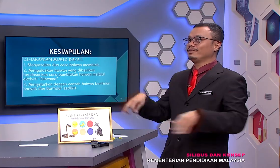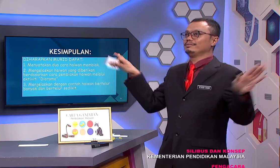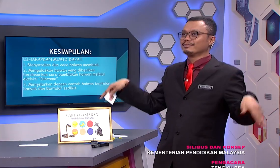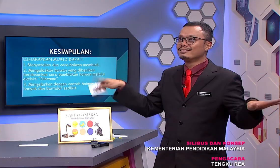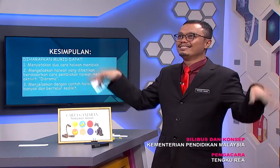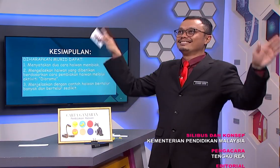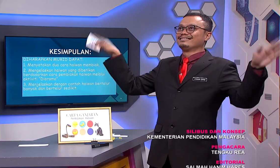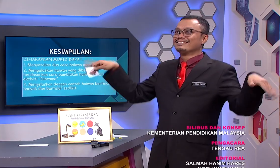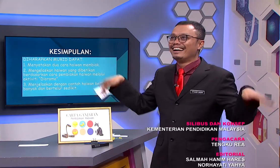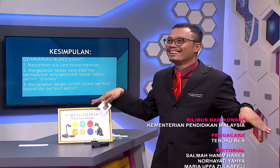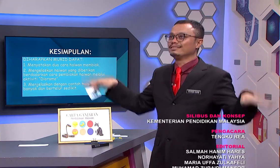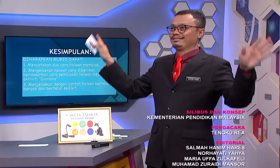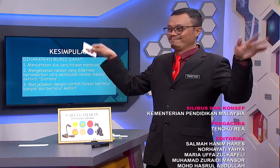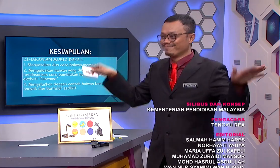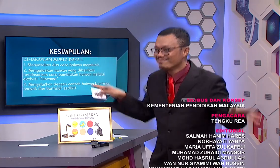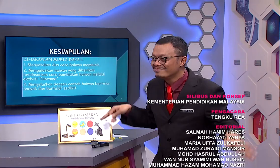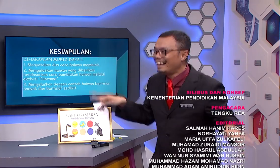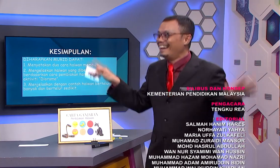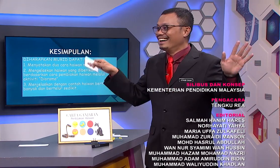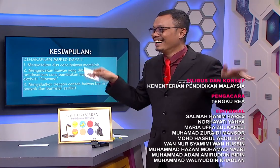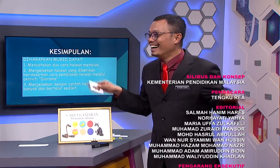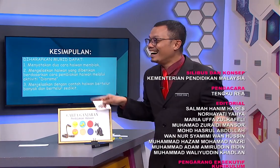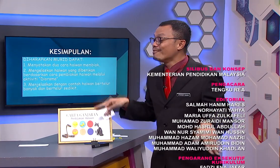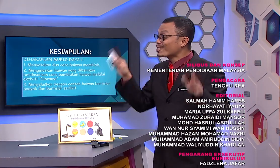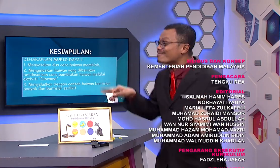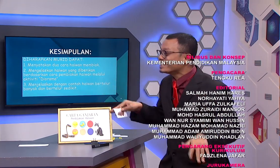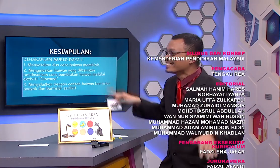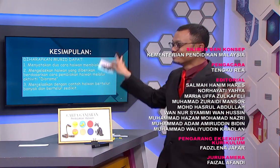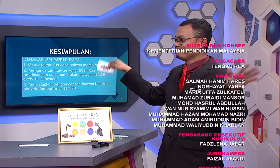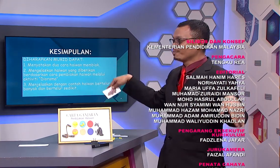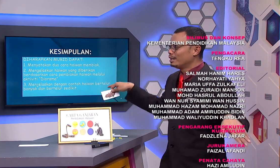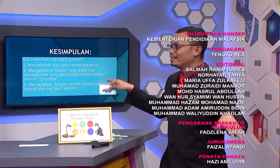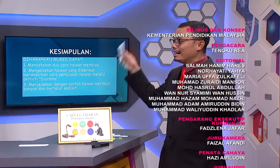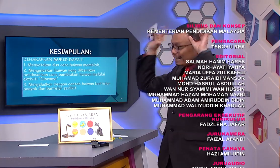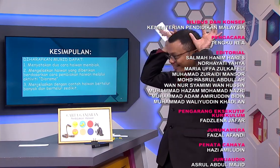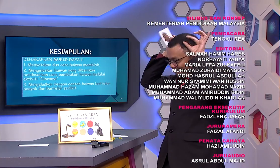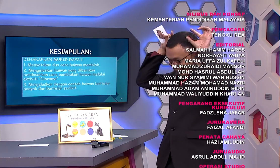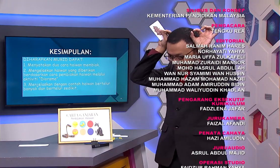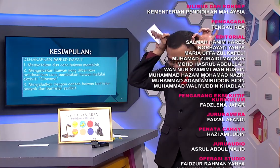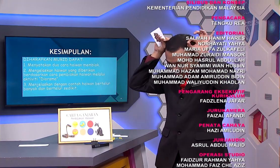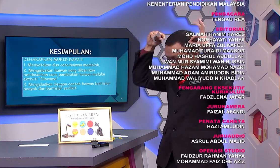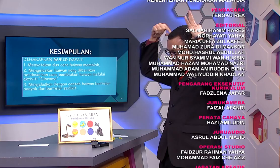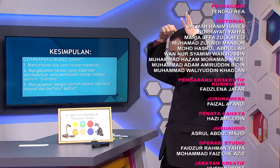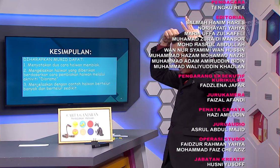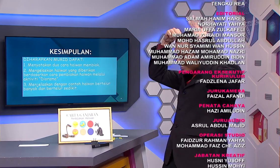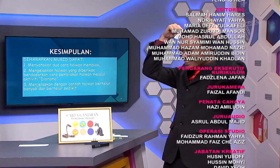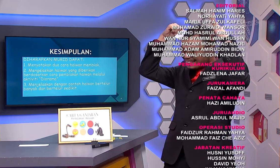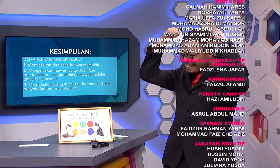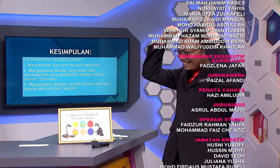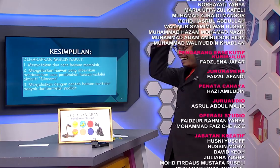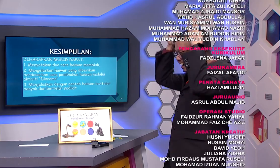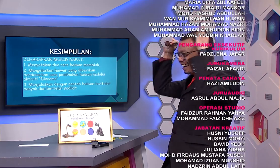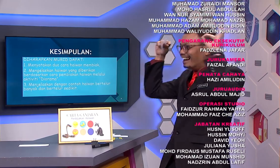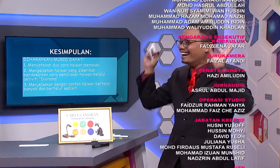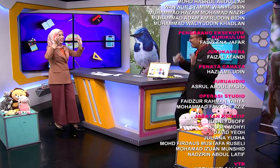Okey. Apa, cikgu? Burung. Burung apa? Burung. Okey.